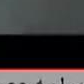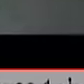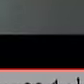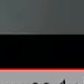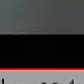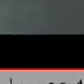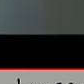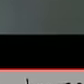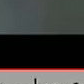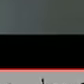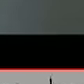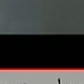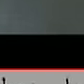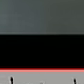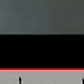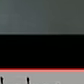الكثير،